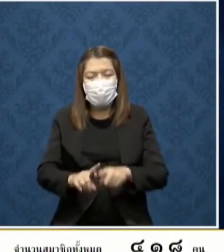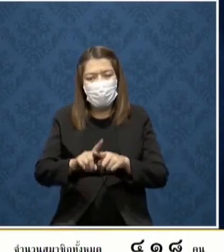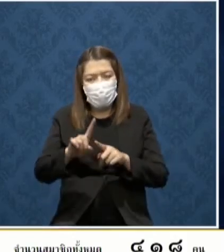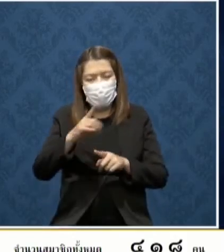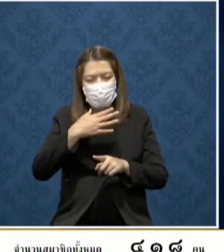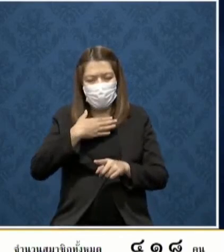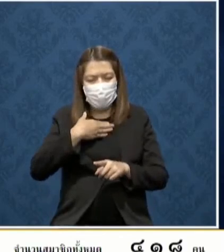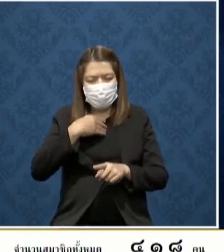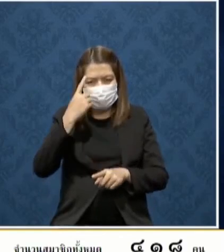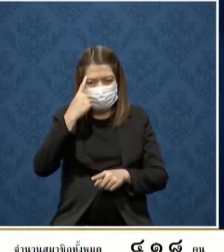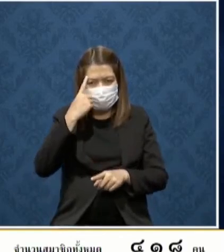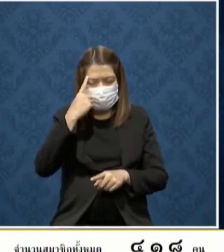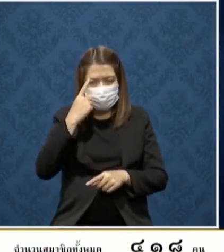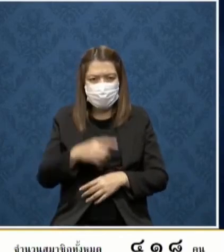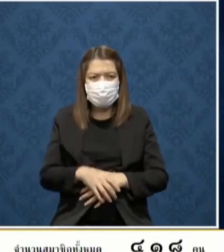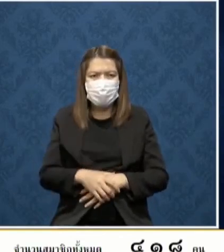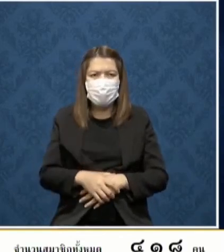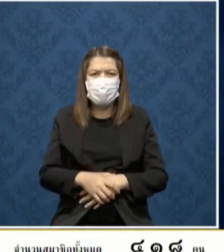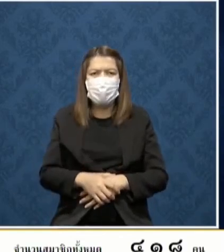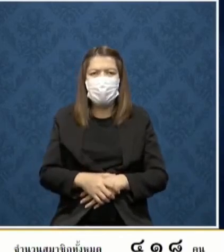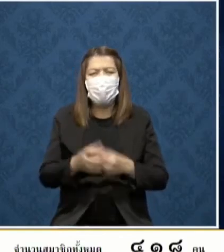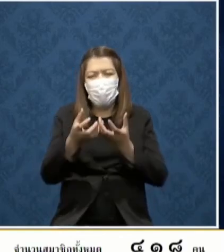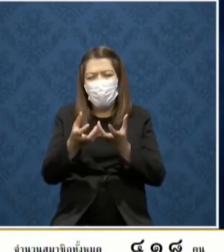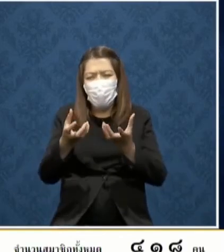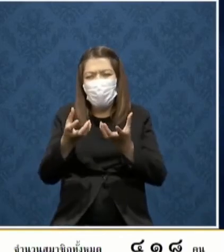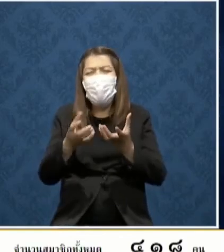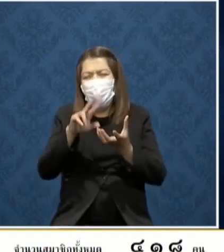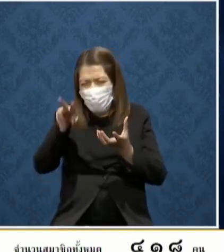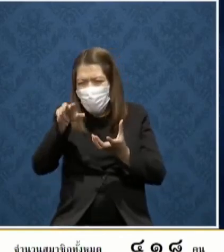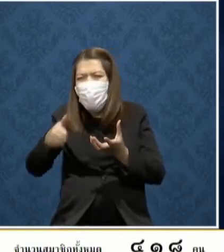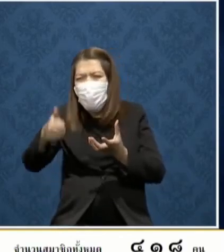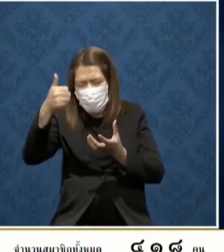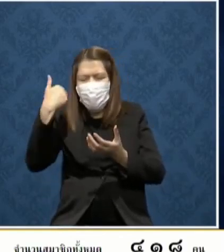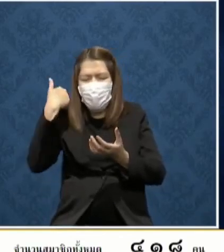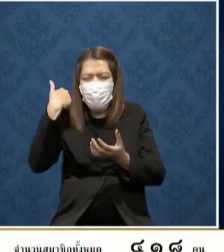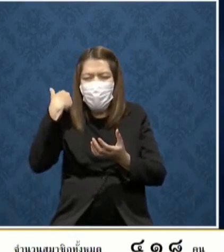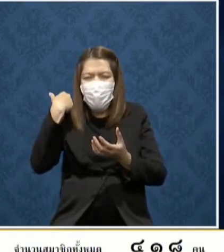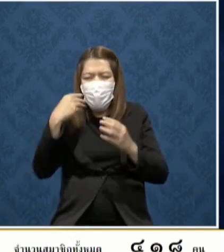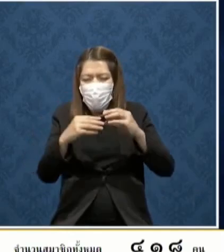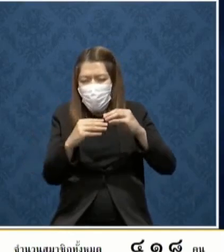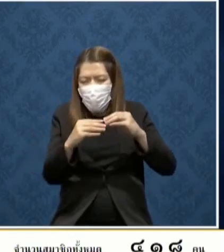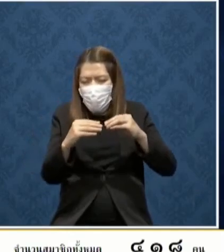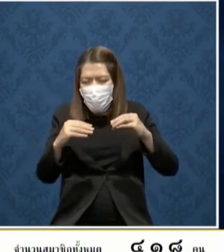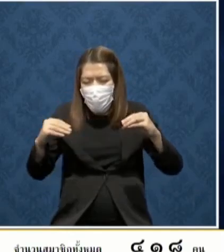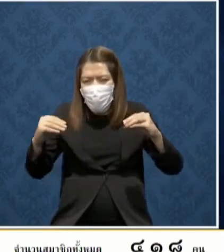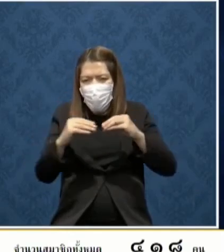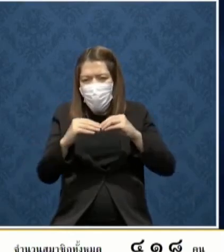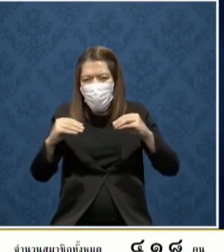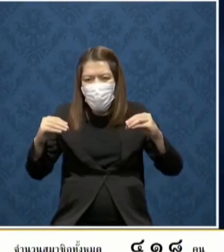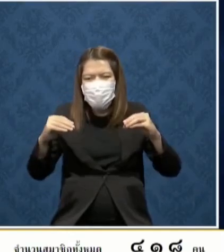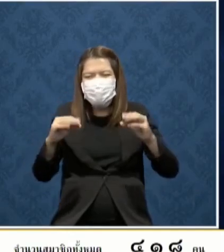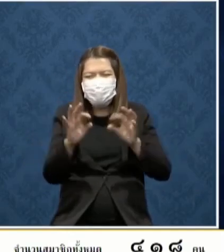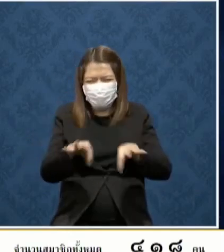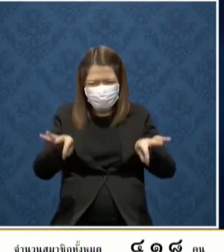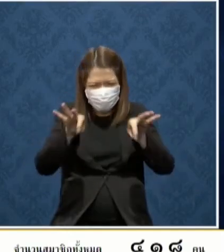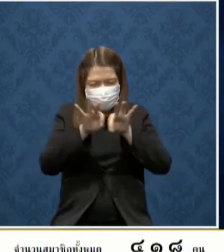า อะไรนี่ย ถาจะหาให้ได้ มีครับขีบแ่นโครง compressor ẫnเป็อะไร ชิท